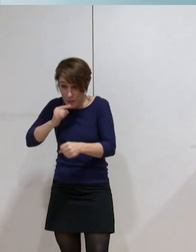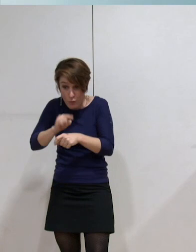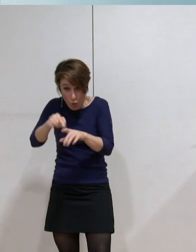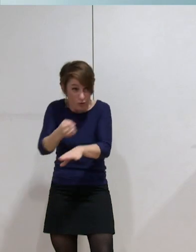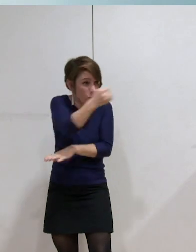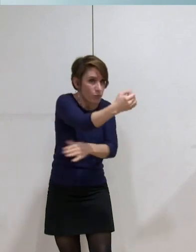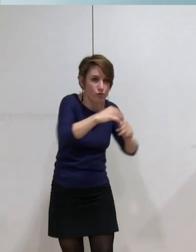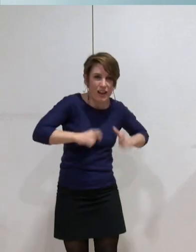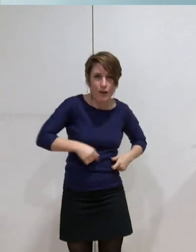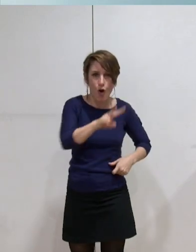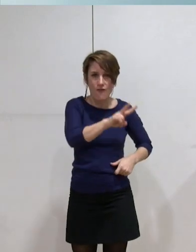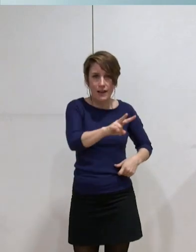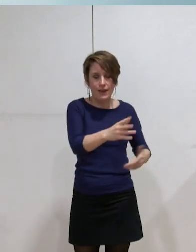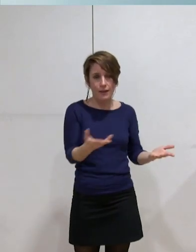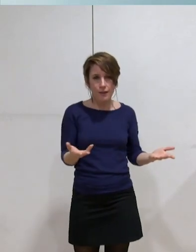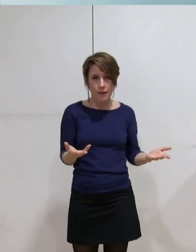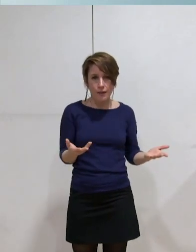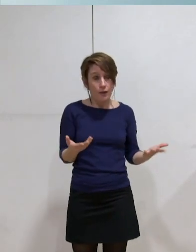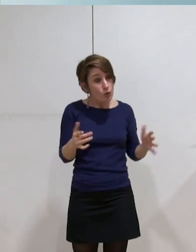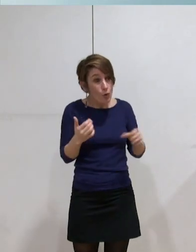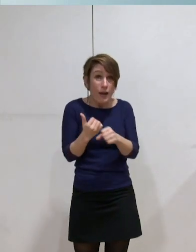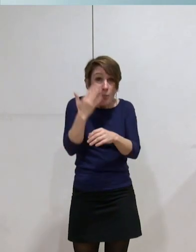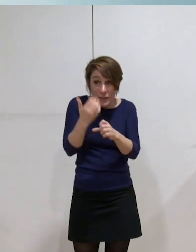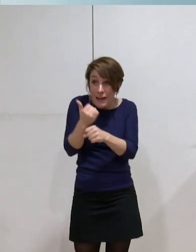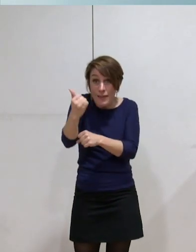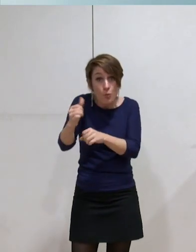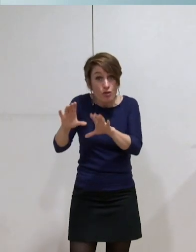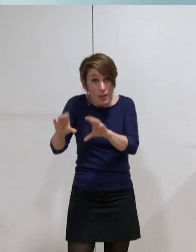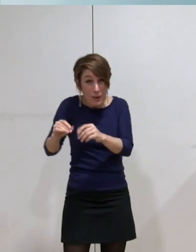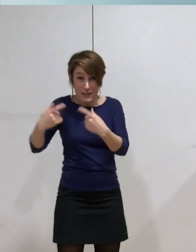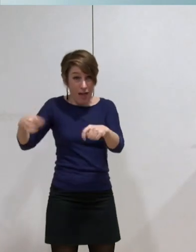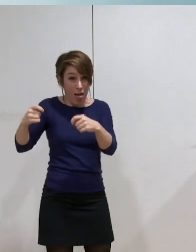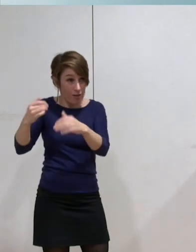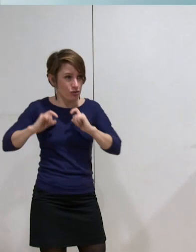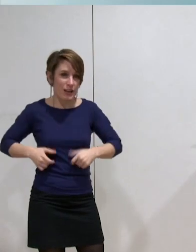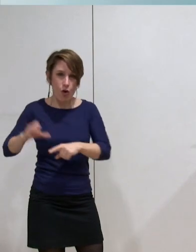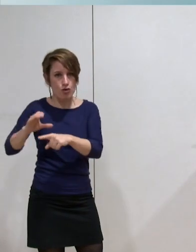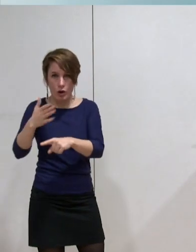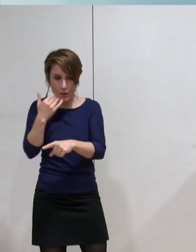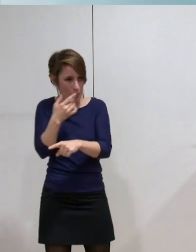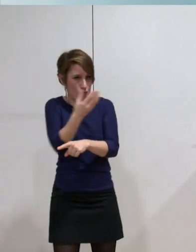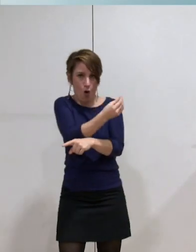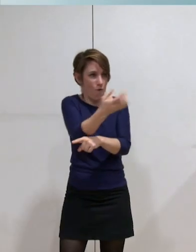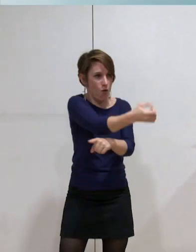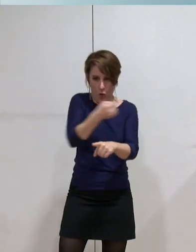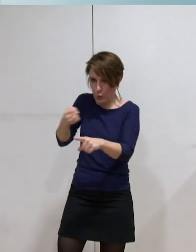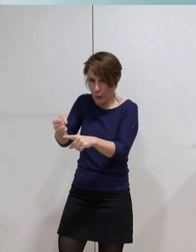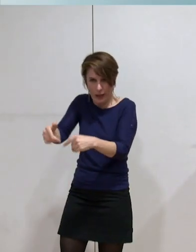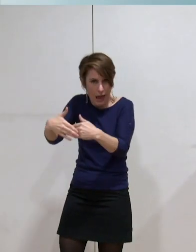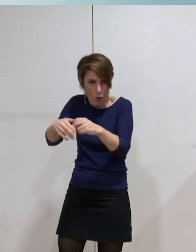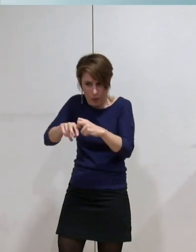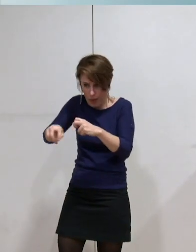qu'apparemment il y aura des places l'année prochaine à churiier que ces élèvesl enfin que les ces familles là puissent envoyer leurs enfants